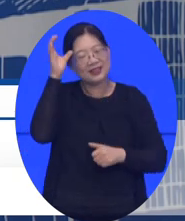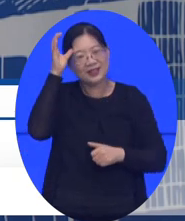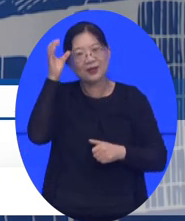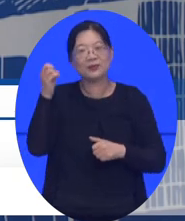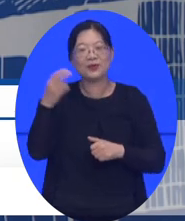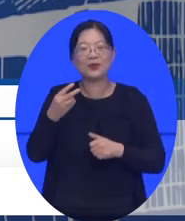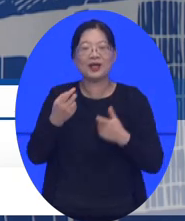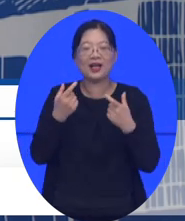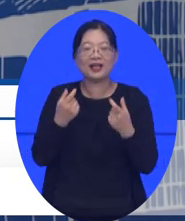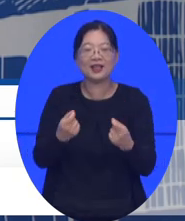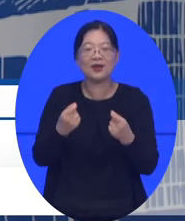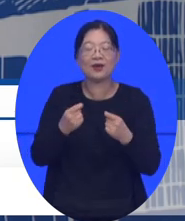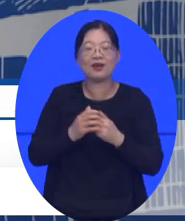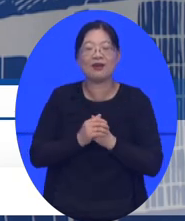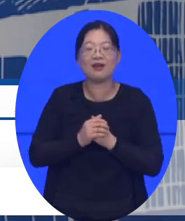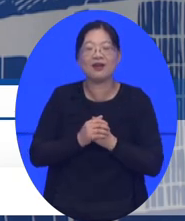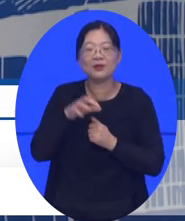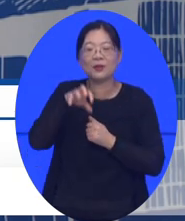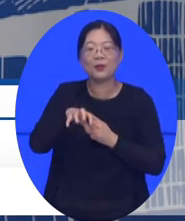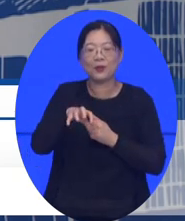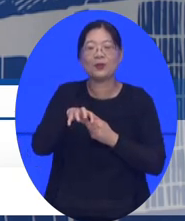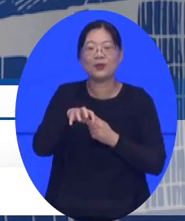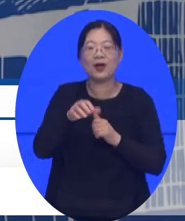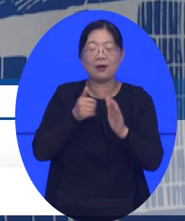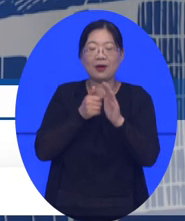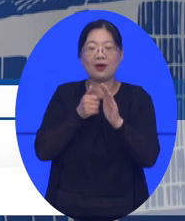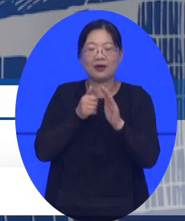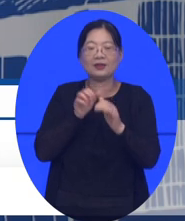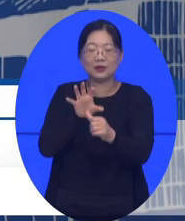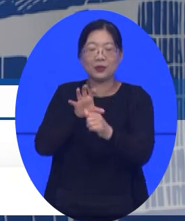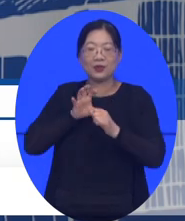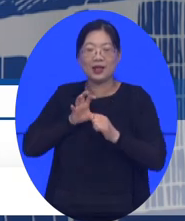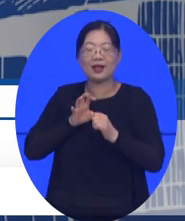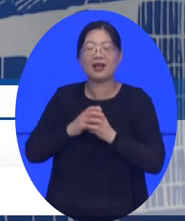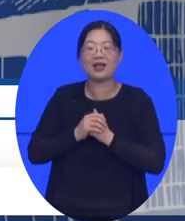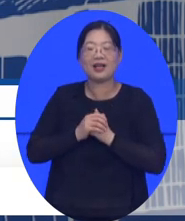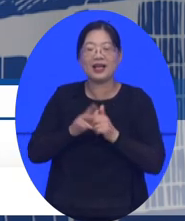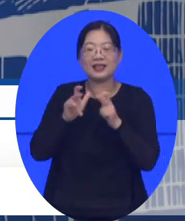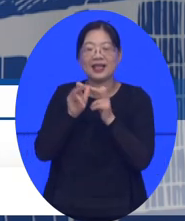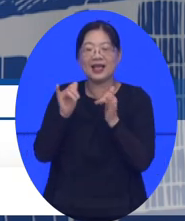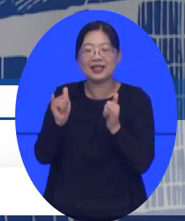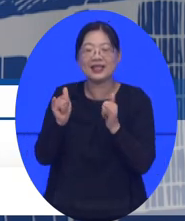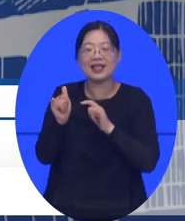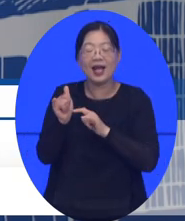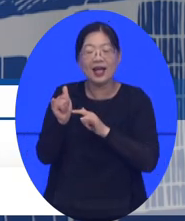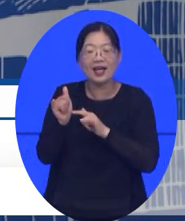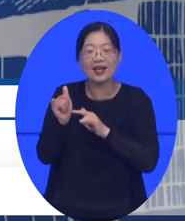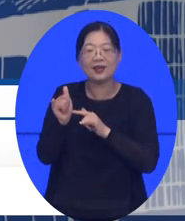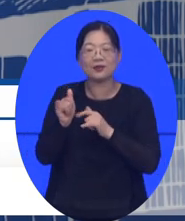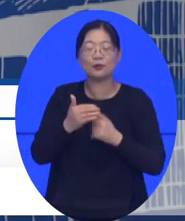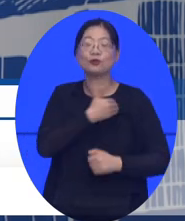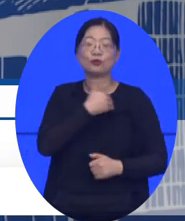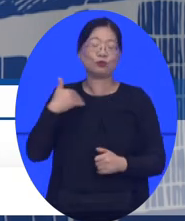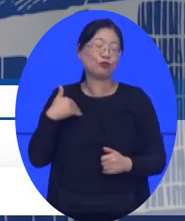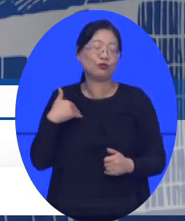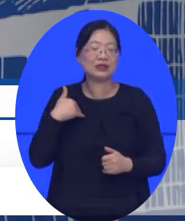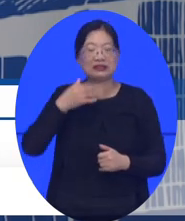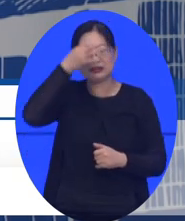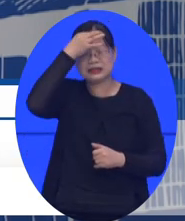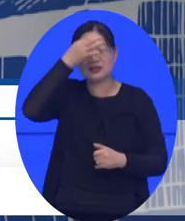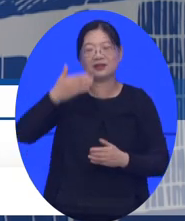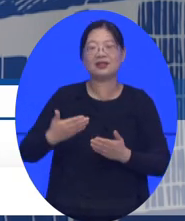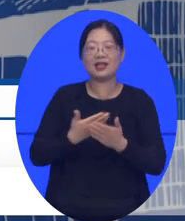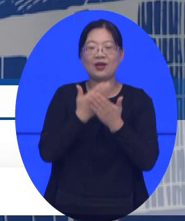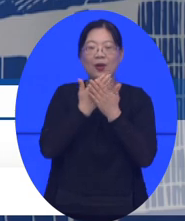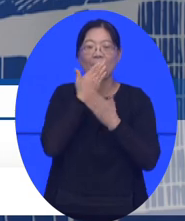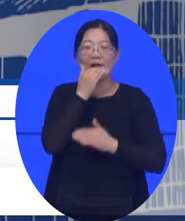것 같고 또 이런 곳을 통해서 그 장애인들도 뭔가 이렇게 개발할